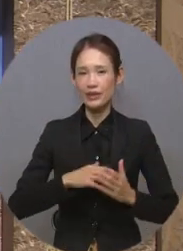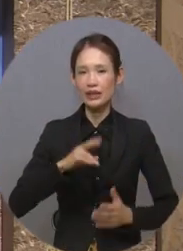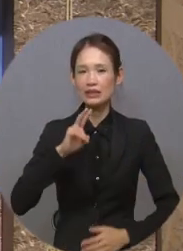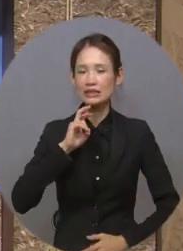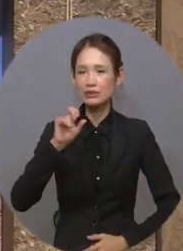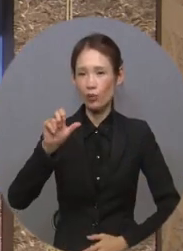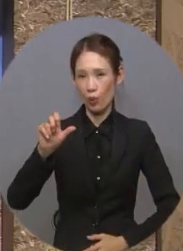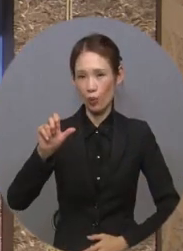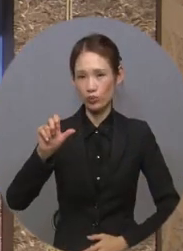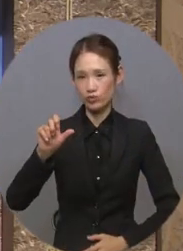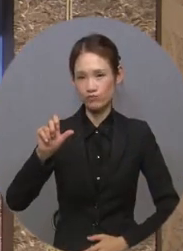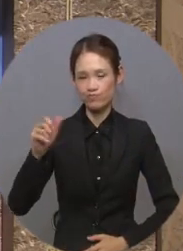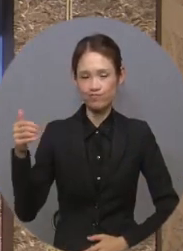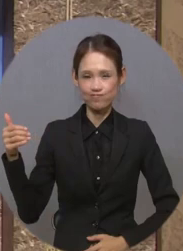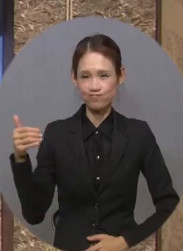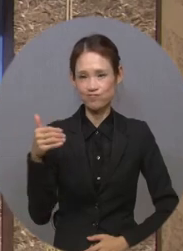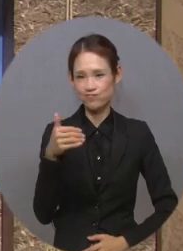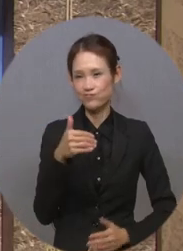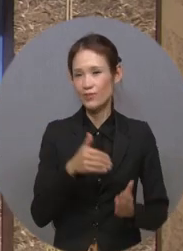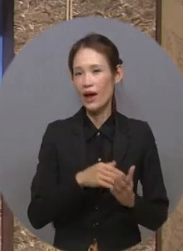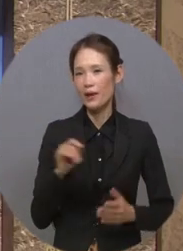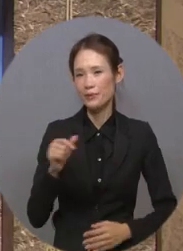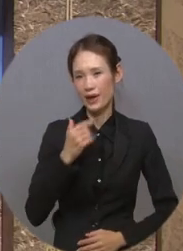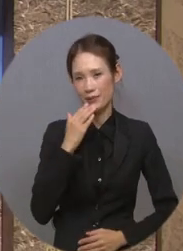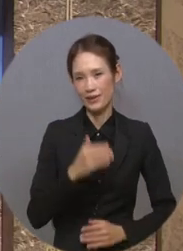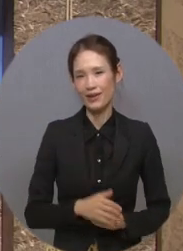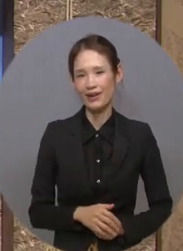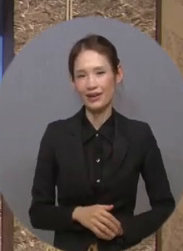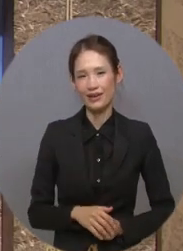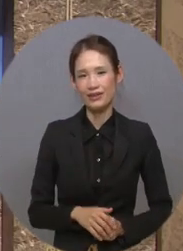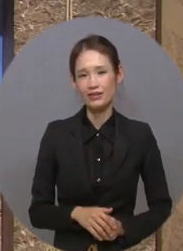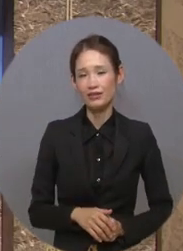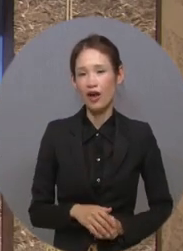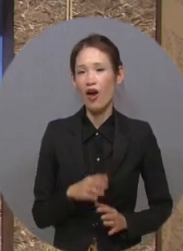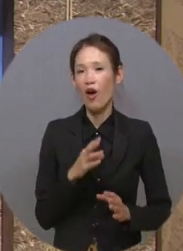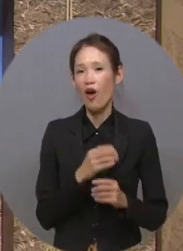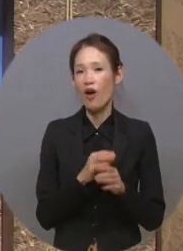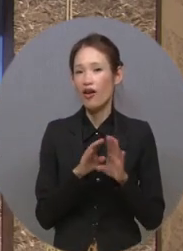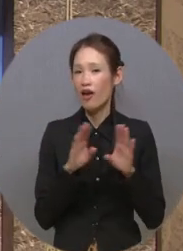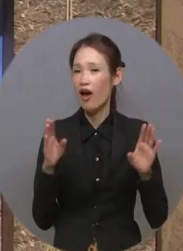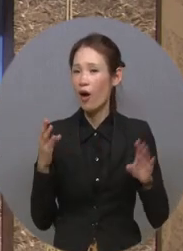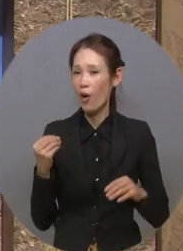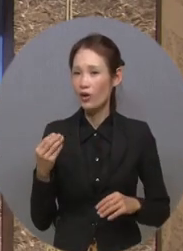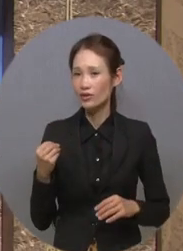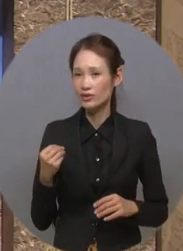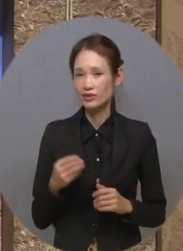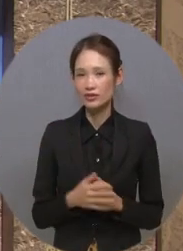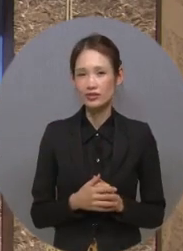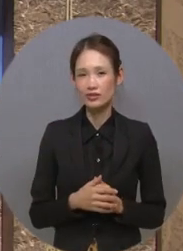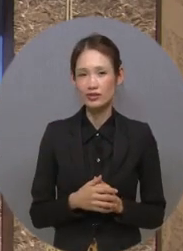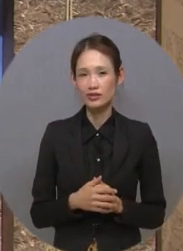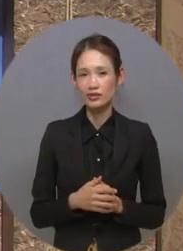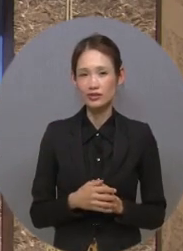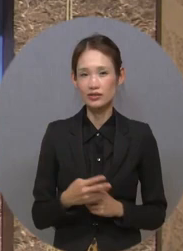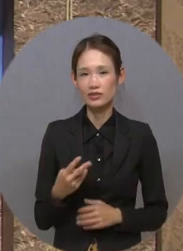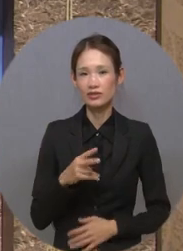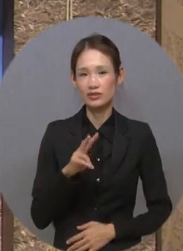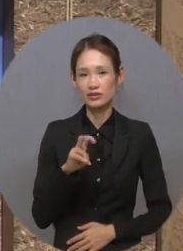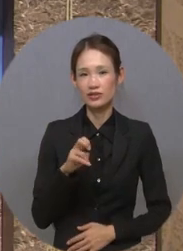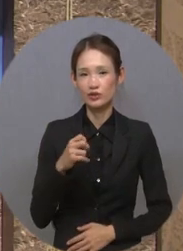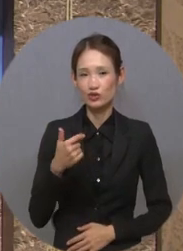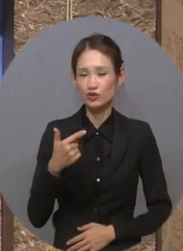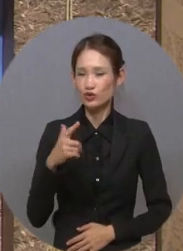있는. 정말요? 그럼요. 네. 그래서 언제쯤 교통이 될까요? 2020